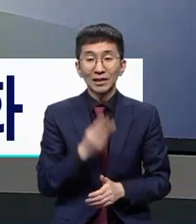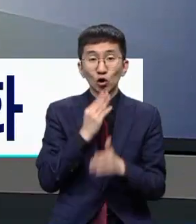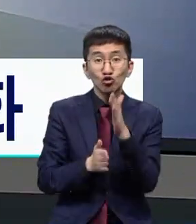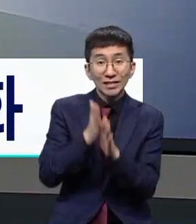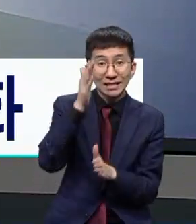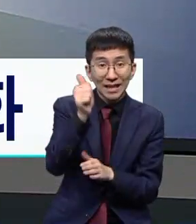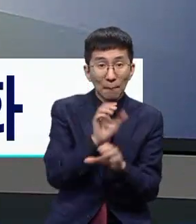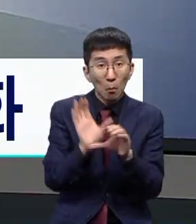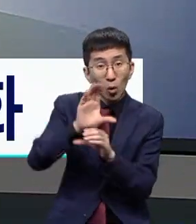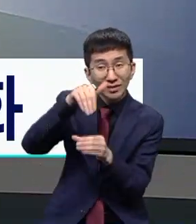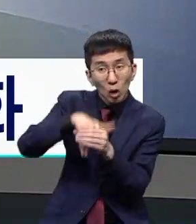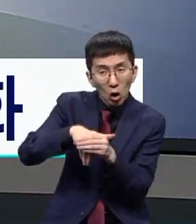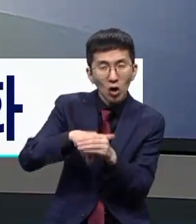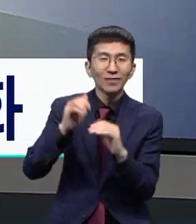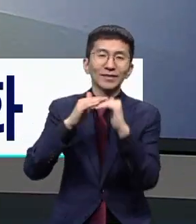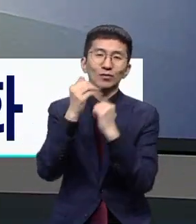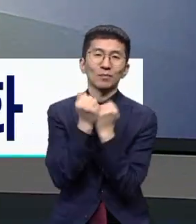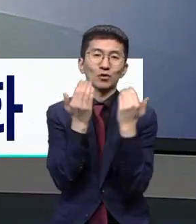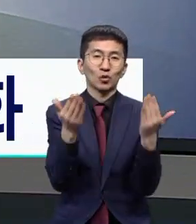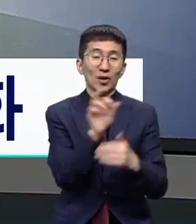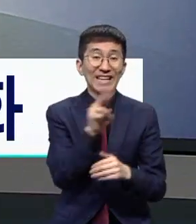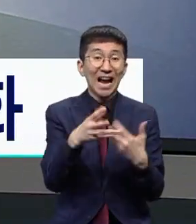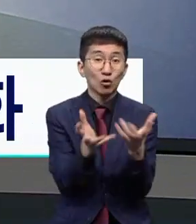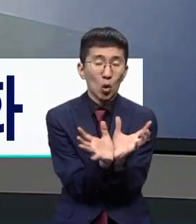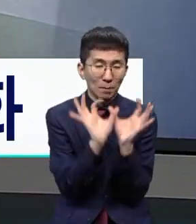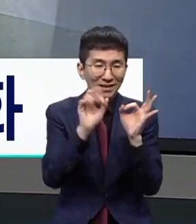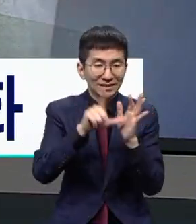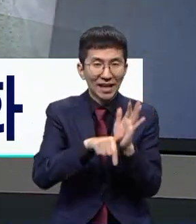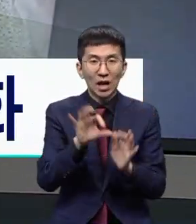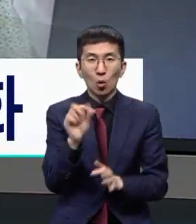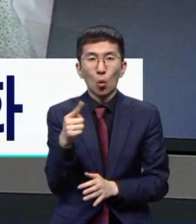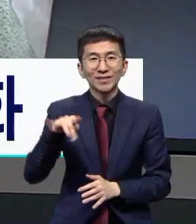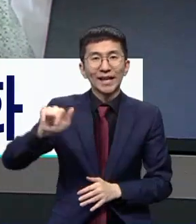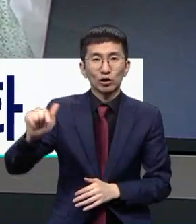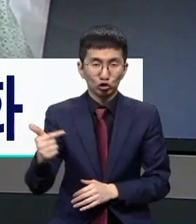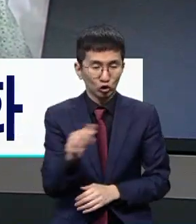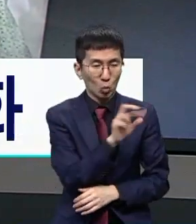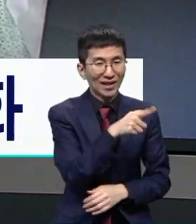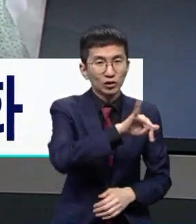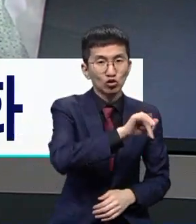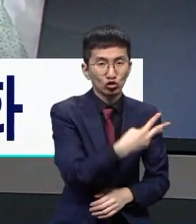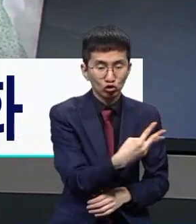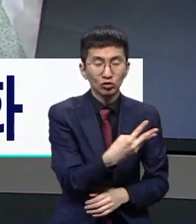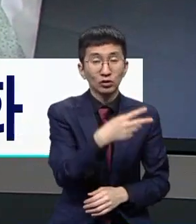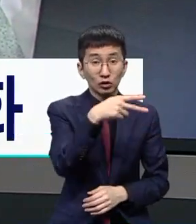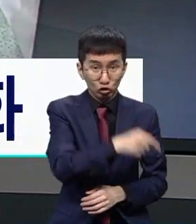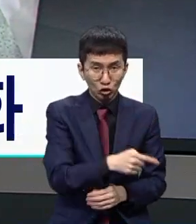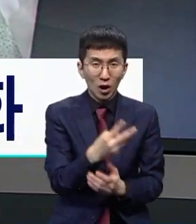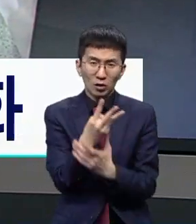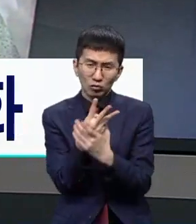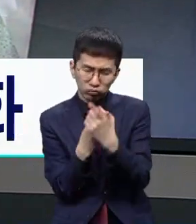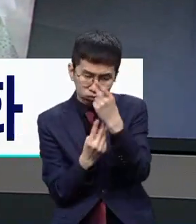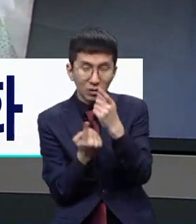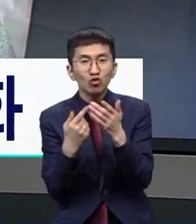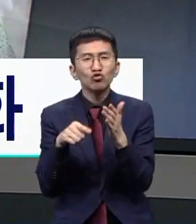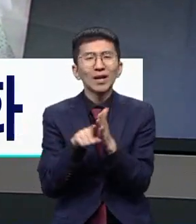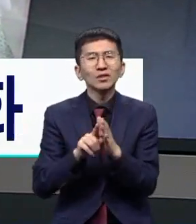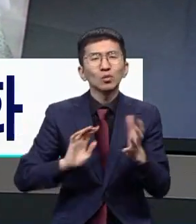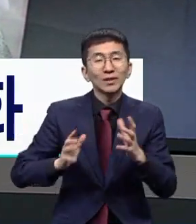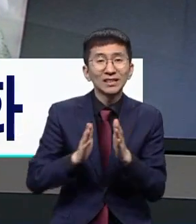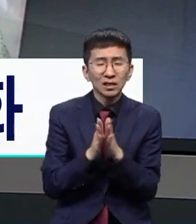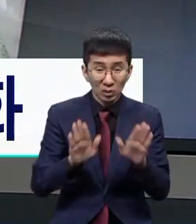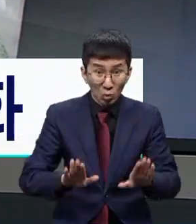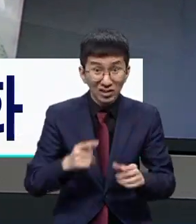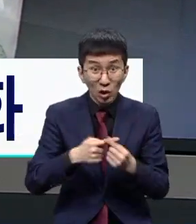서울시장 보궐선거 소식입니다. 야권에선 오세훈 후보와 안철수 후보 간 단일화 협상이 시작됐는데 첫날부터